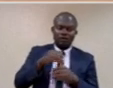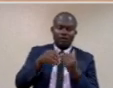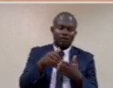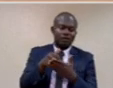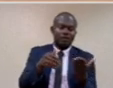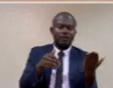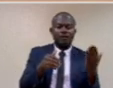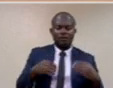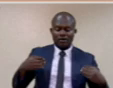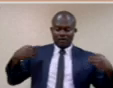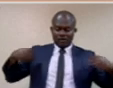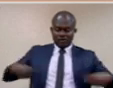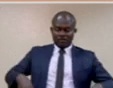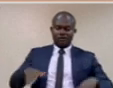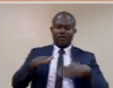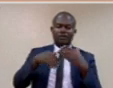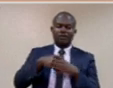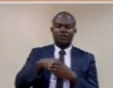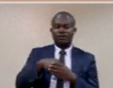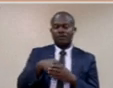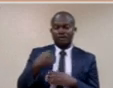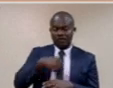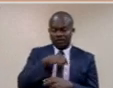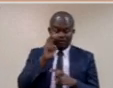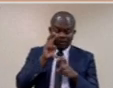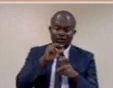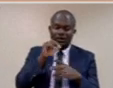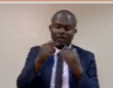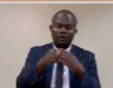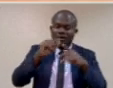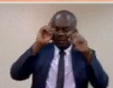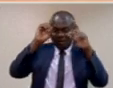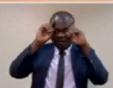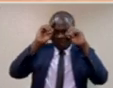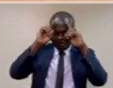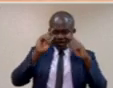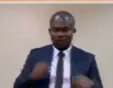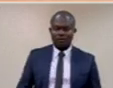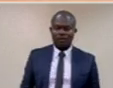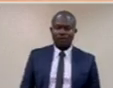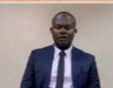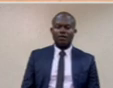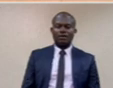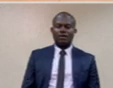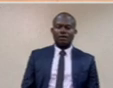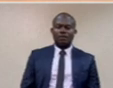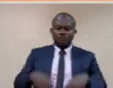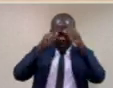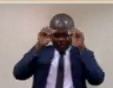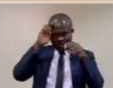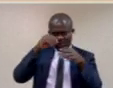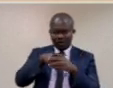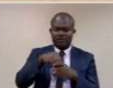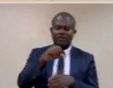kibuno akarenzaho irakanzu ya padiri bambara njye nabyibone ntabwo ari byo kumuhimbira perezida w'ibuka mu karere ka Nyarugenge Rutsatsi